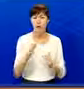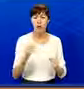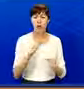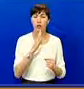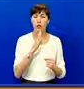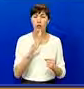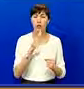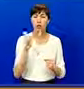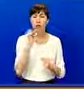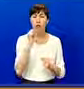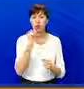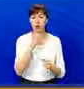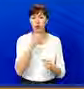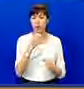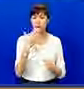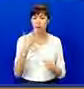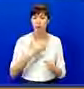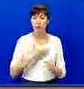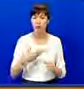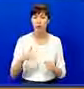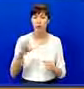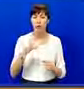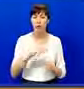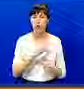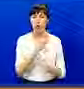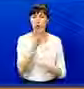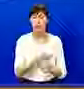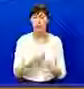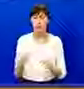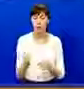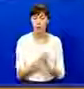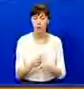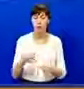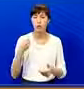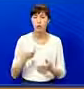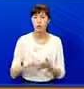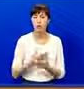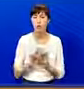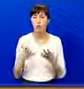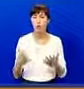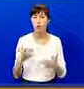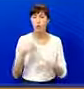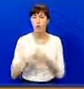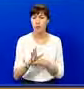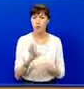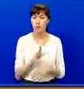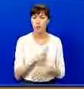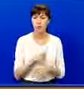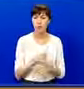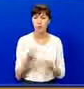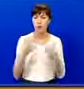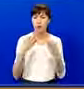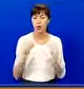келіншектерді тонауды мақсат еткен. Құрбанына бас салып, күш қолданып, бағалы заттар мен сөмкесін алып, оқиға орнынан бой тасалаған. Қазіргі